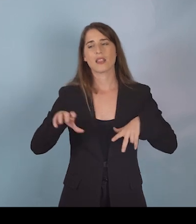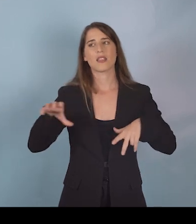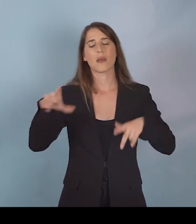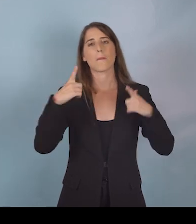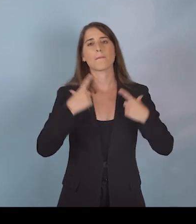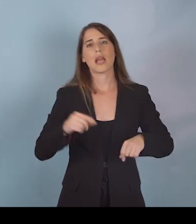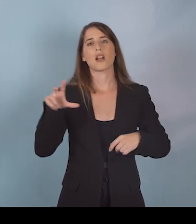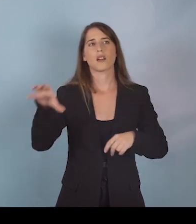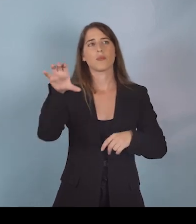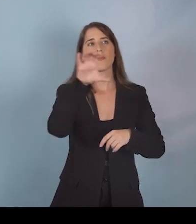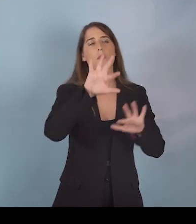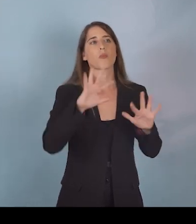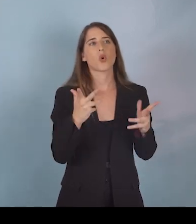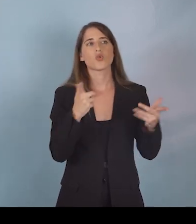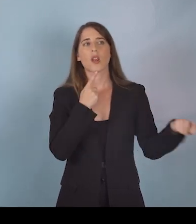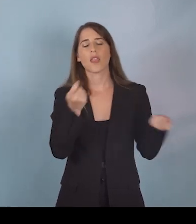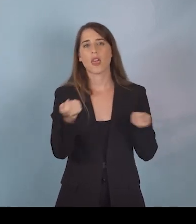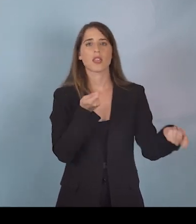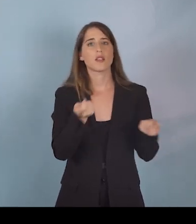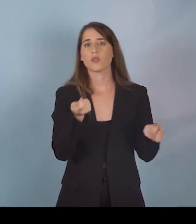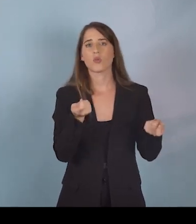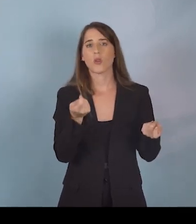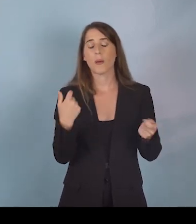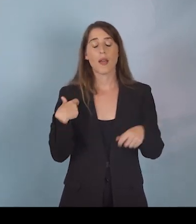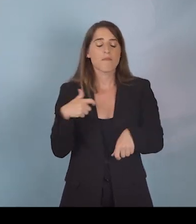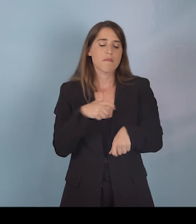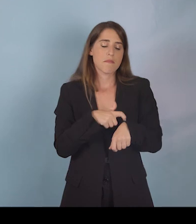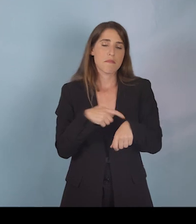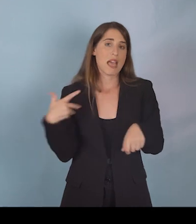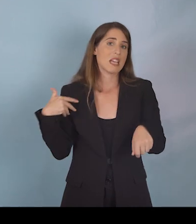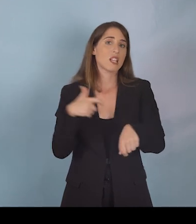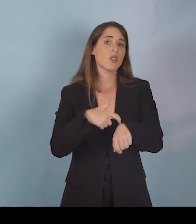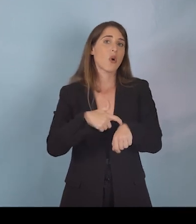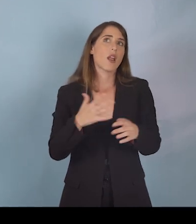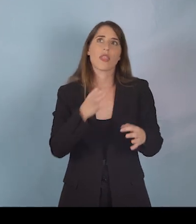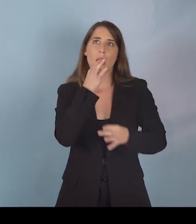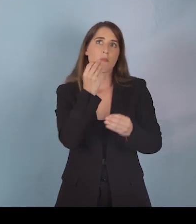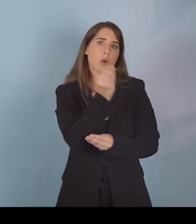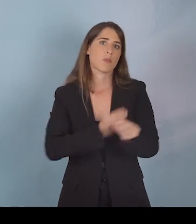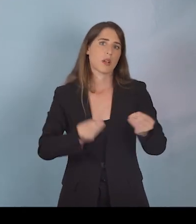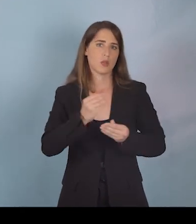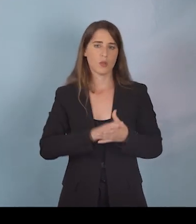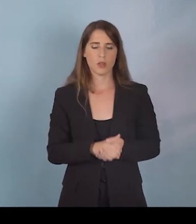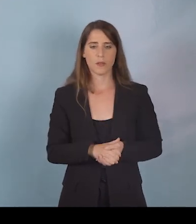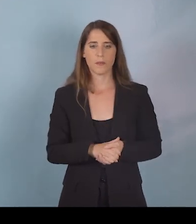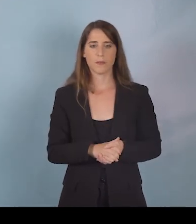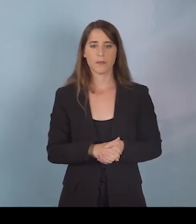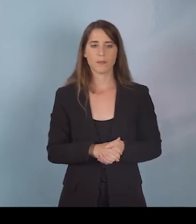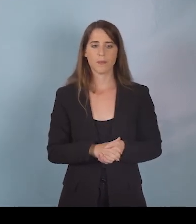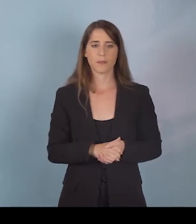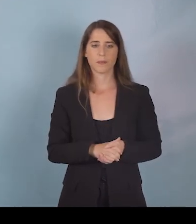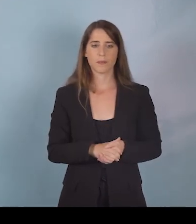κάποιες ιδέες για το πώς μπορούν να χειριστούν τέτοια θέματα. Αυτό προς το παρόν από τη δικιά μας την πλευρά. Υπάρχει κάποια θέση που θα